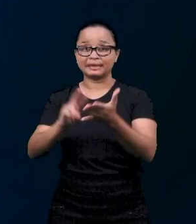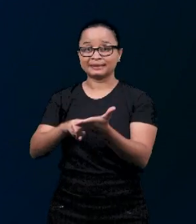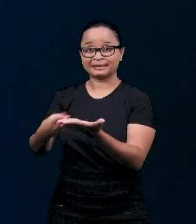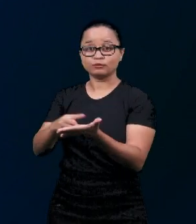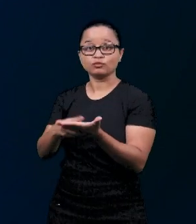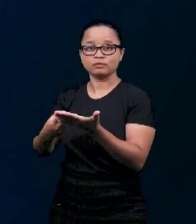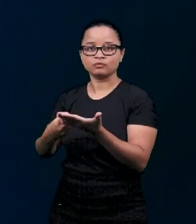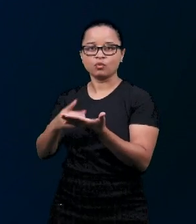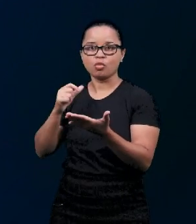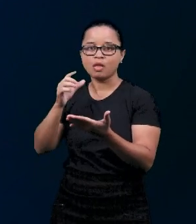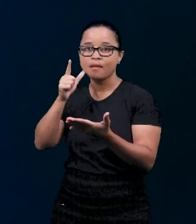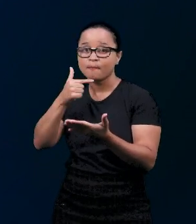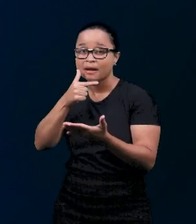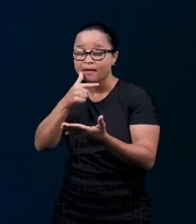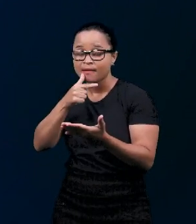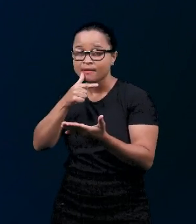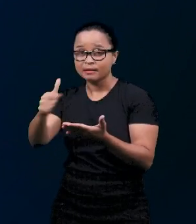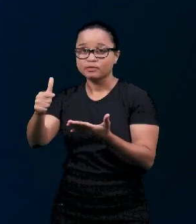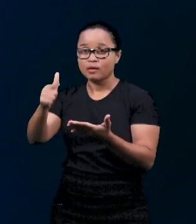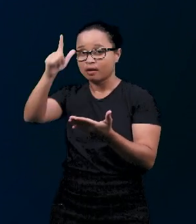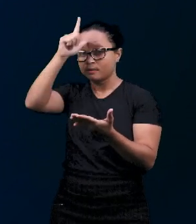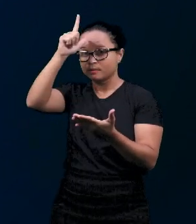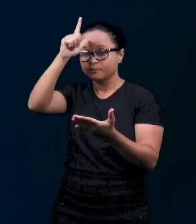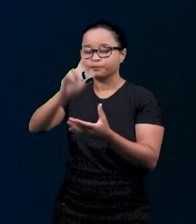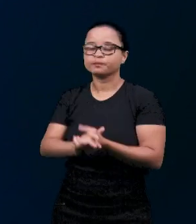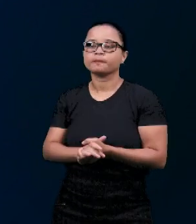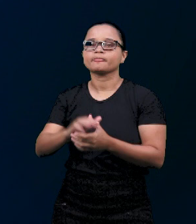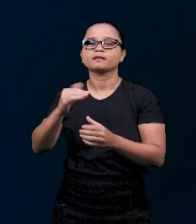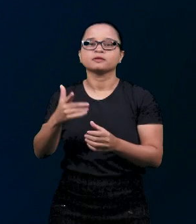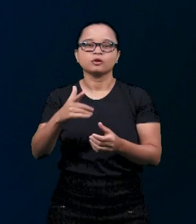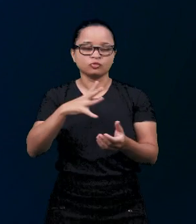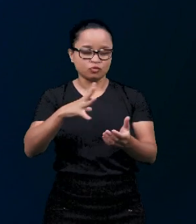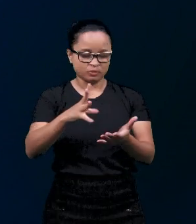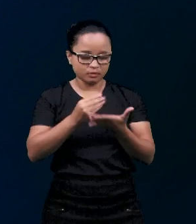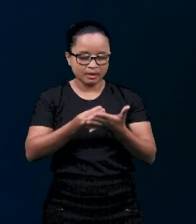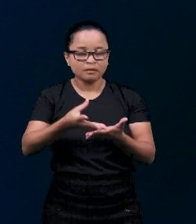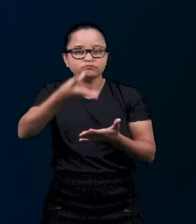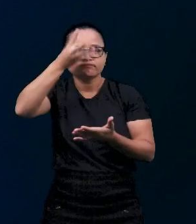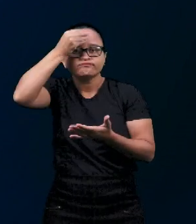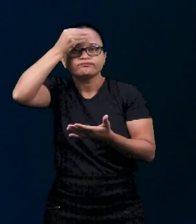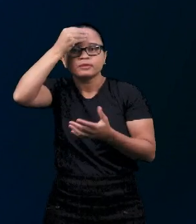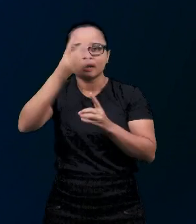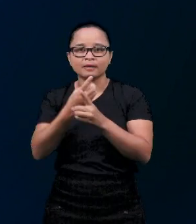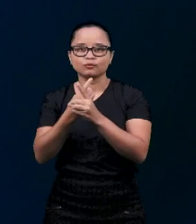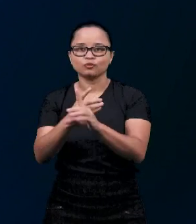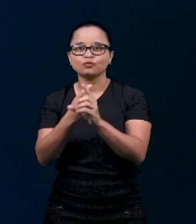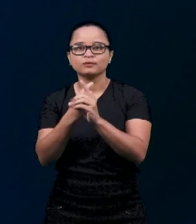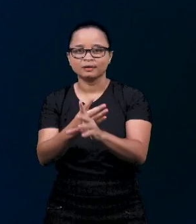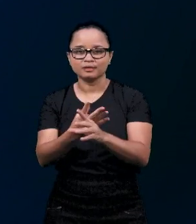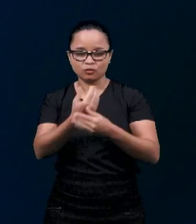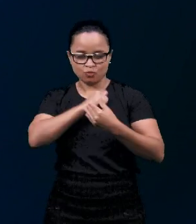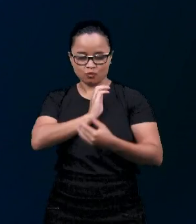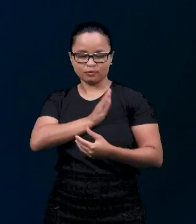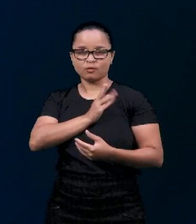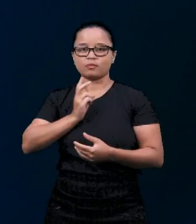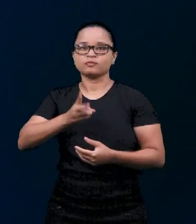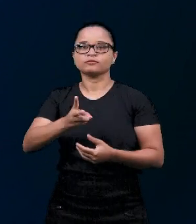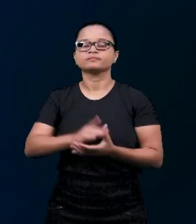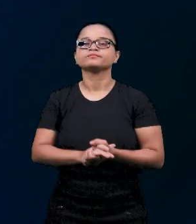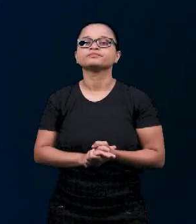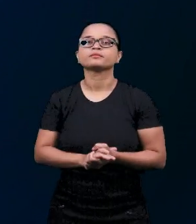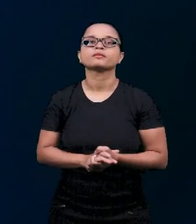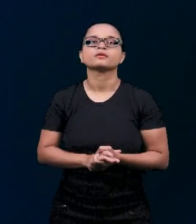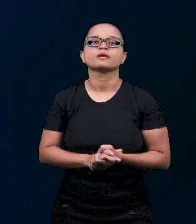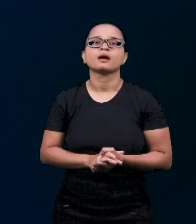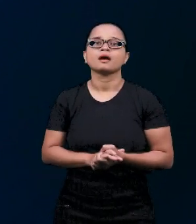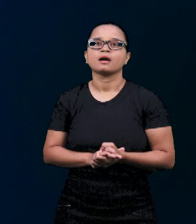ont gardé la doctrine dans leur cœur. Il a acheté le champ. Avec quelles ressources? Luther, il a commencé à avoir une